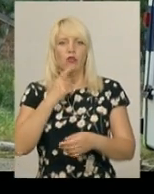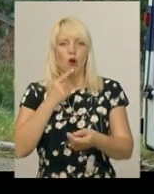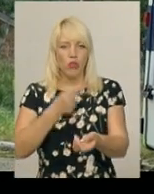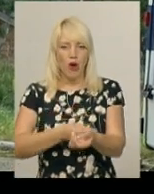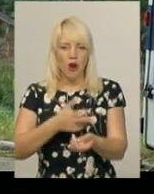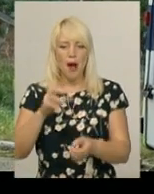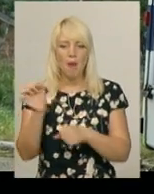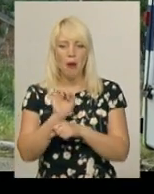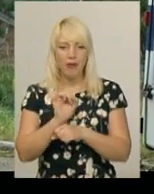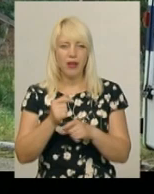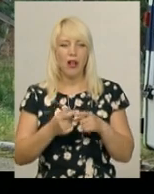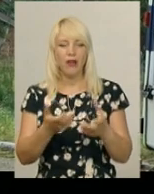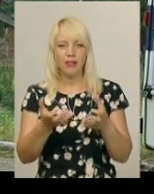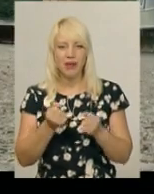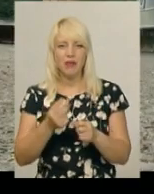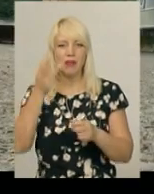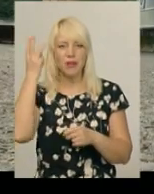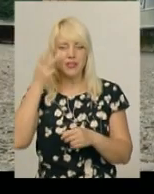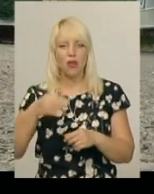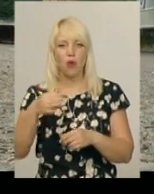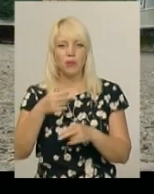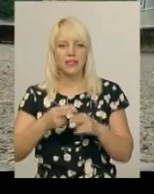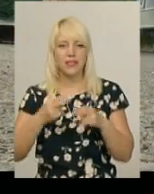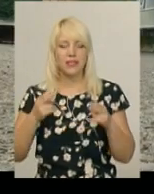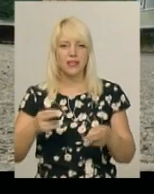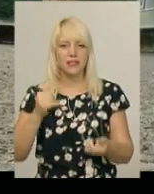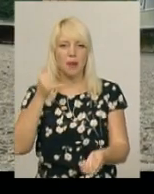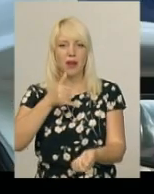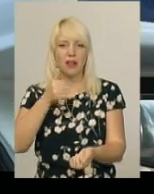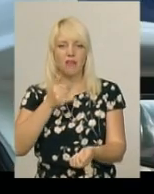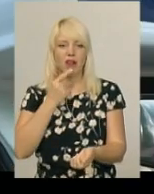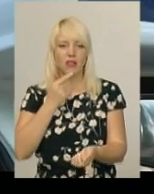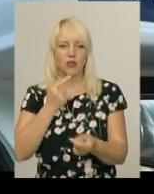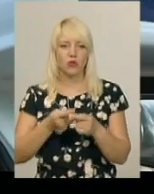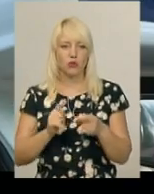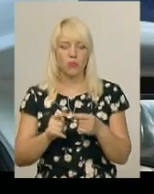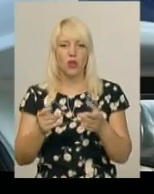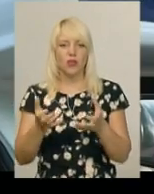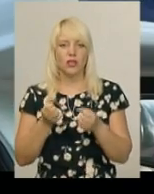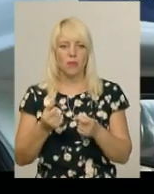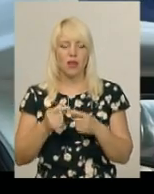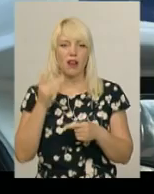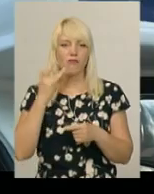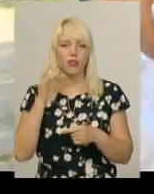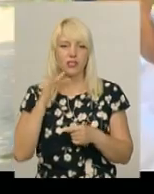Хмельницька обласна станція переливання крові. Подарував її медзакладу Каліфорнійський центр крові, що в США.